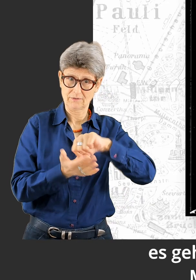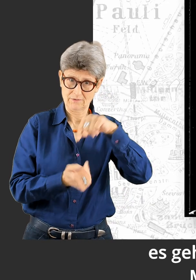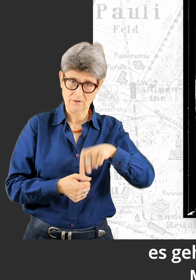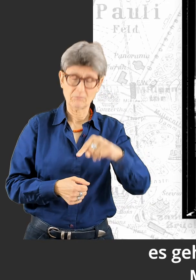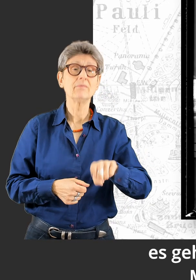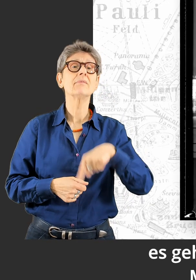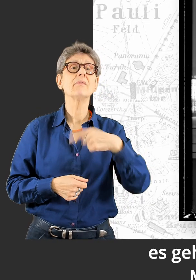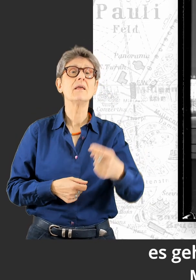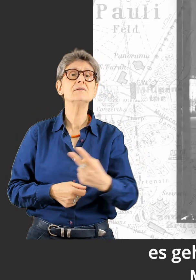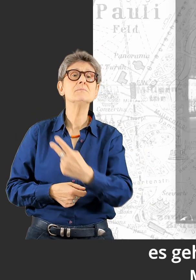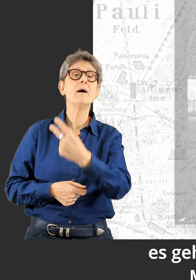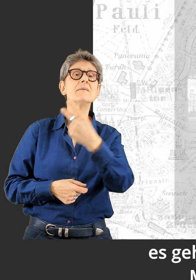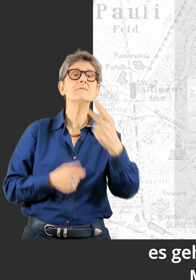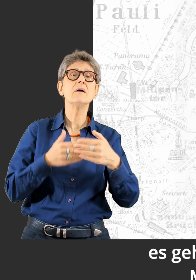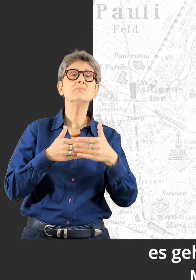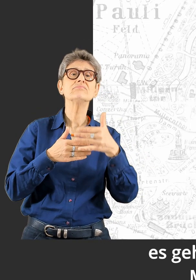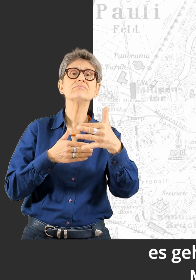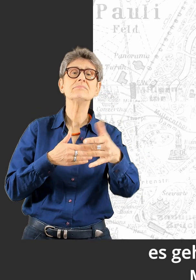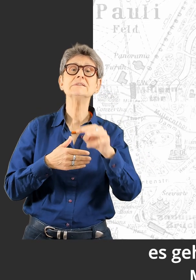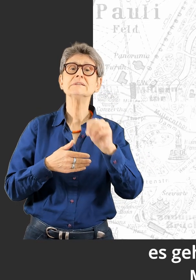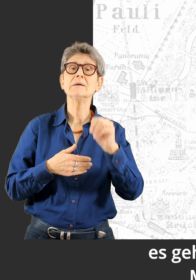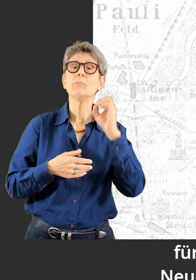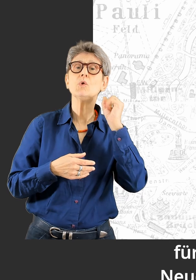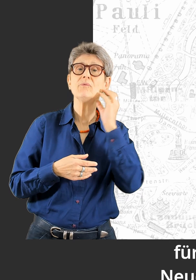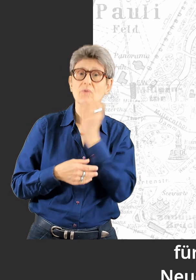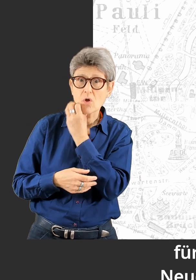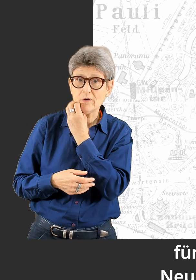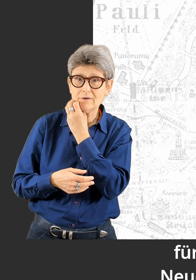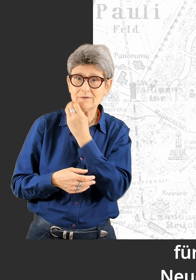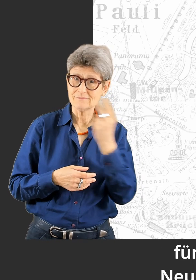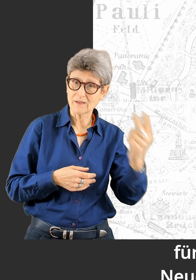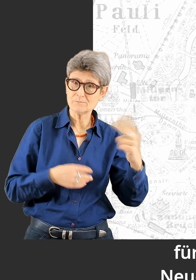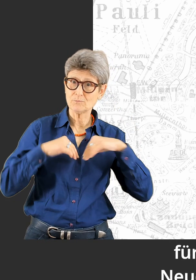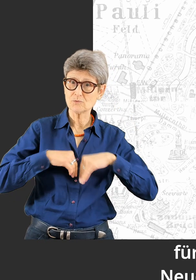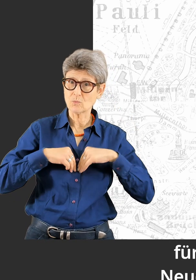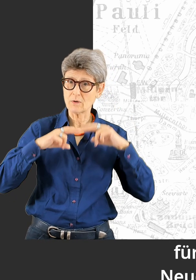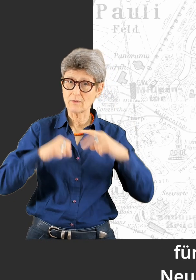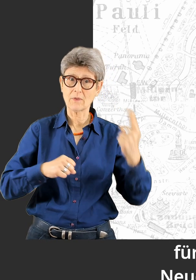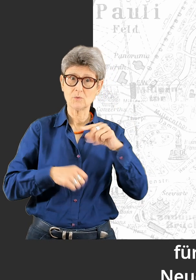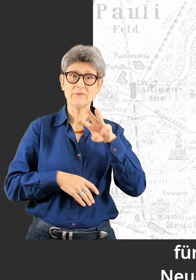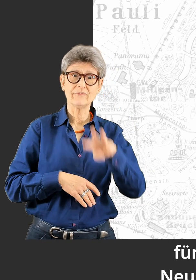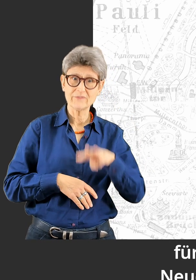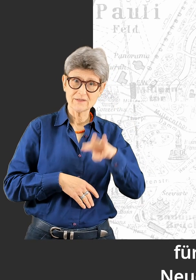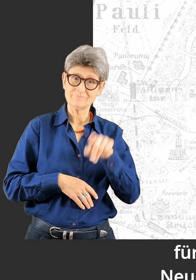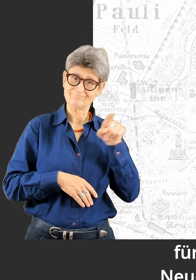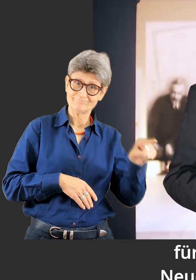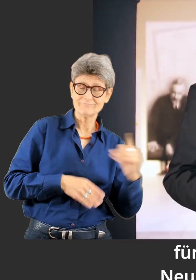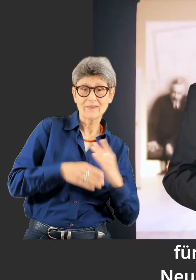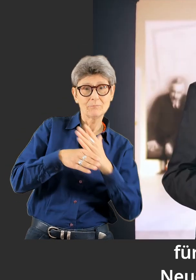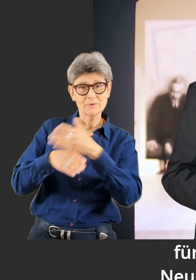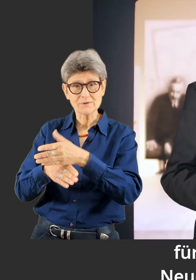1907 eröffnete Max Halberstadt sein Atelier für künstlerische Fotografie am Neuen Wall im Zentrum